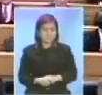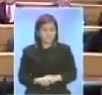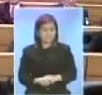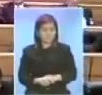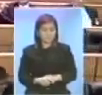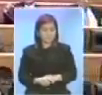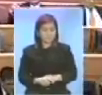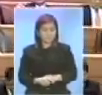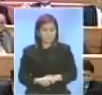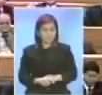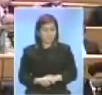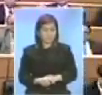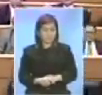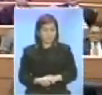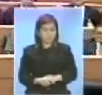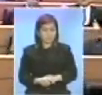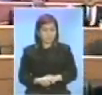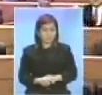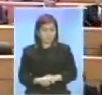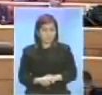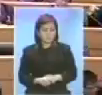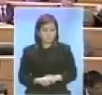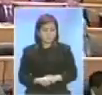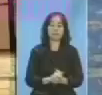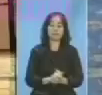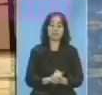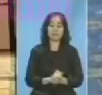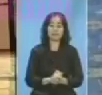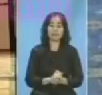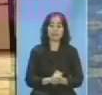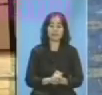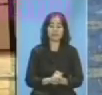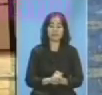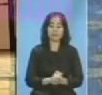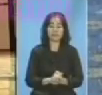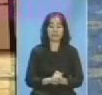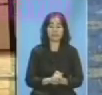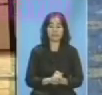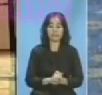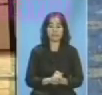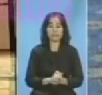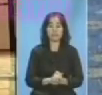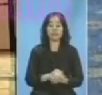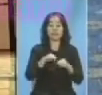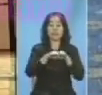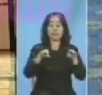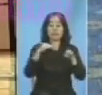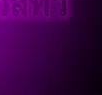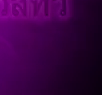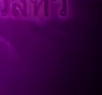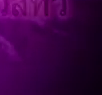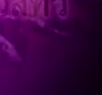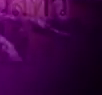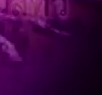ตรวจสอบรายชื่อผู้ลงมติดในร่างรัฐธรรมนูญพบว่าปัจจุบันสมาชิกรัฐสภามีจำนวน 649คนเป็นสส 500